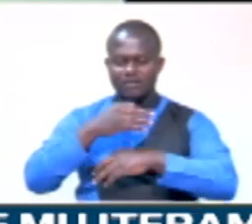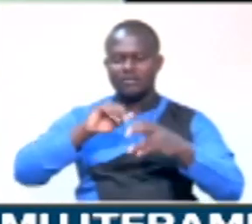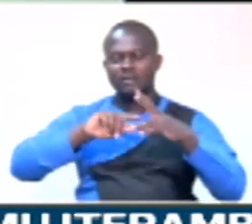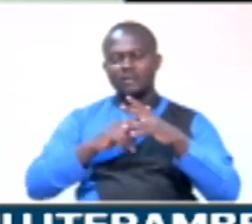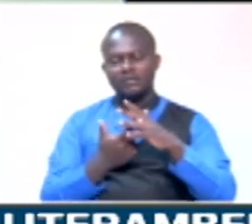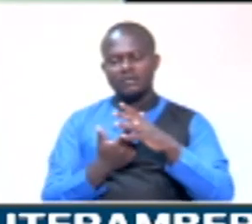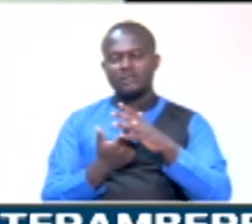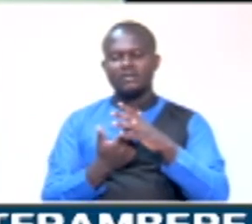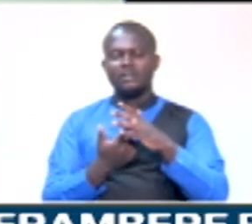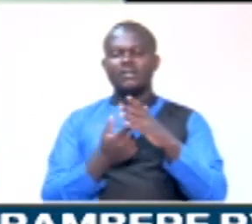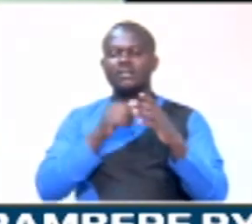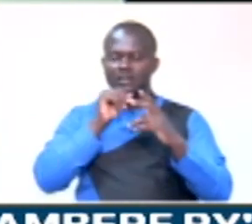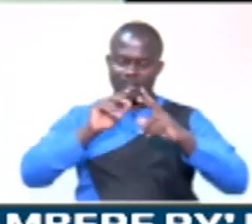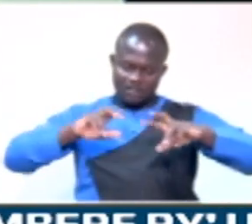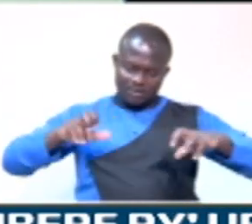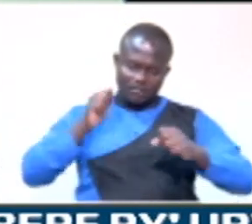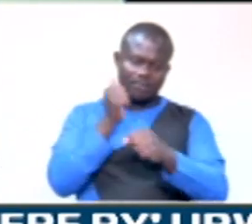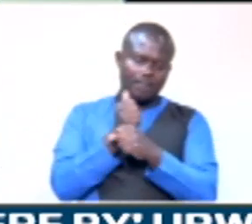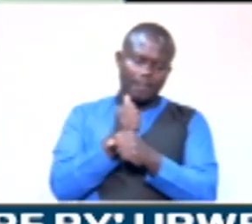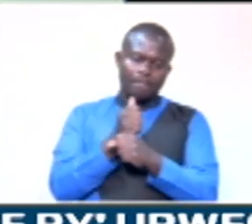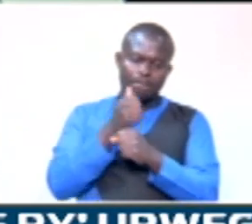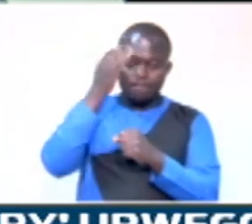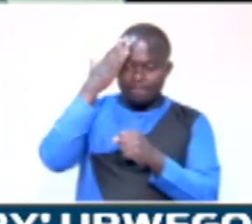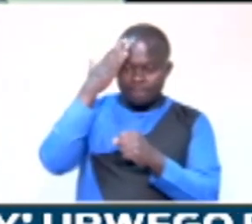zatangiye nta nyigo ikozwe? Kuko